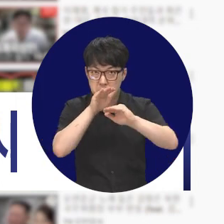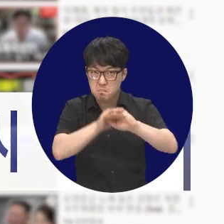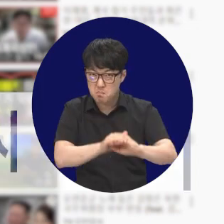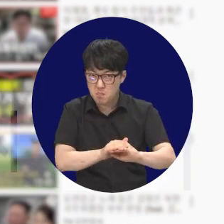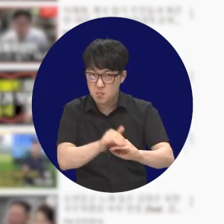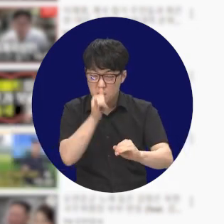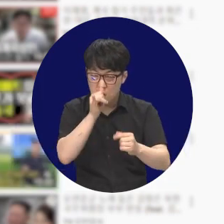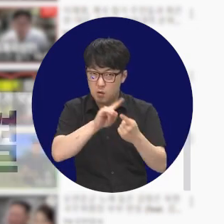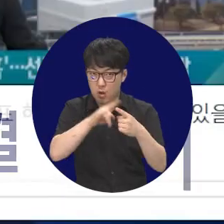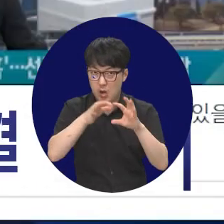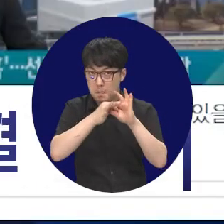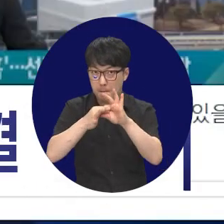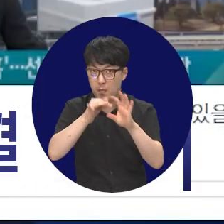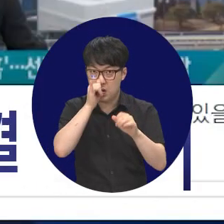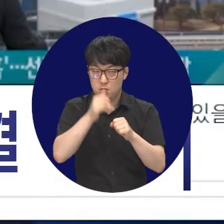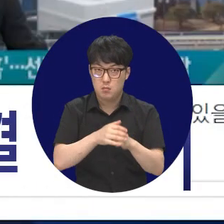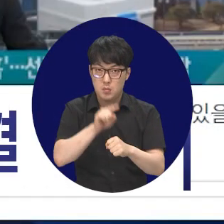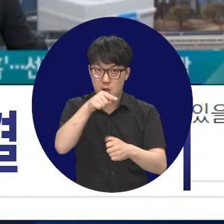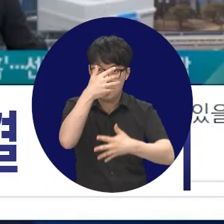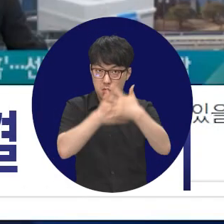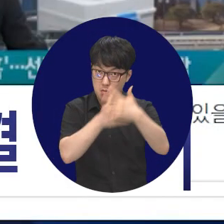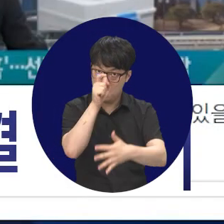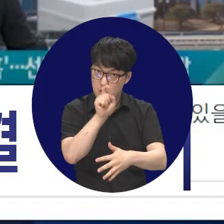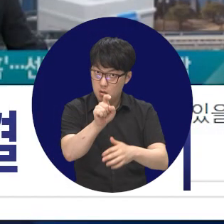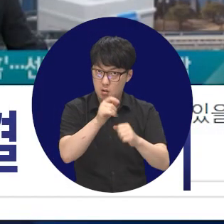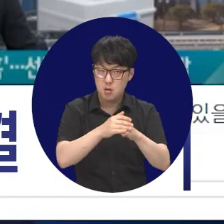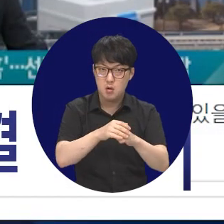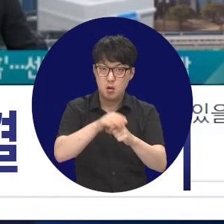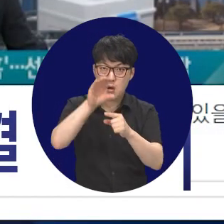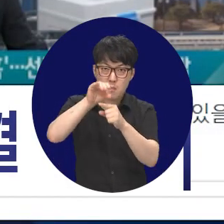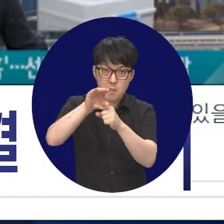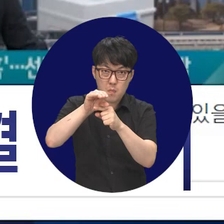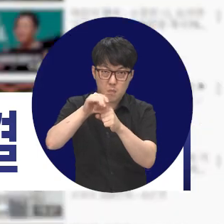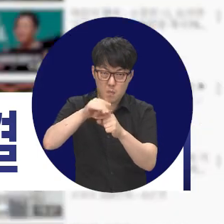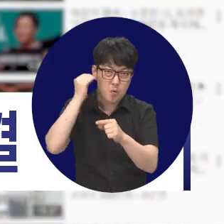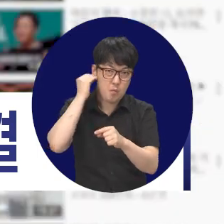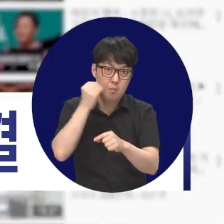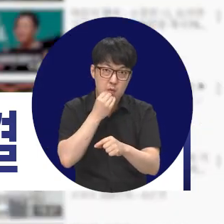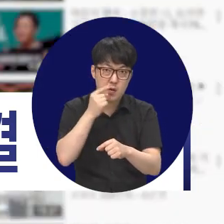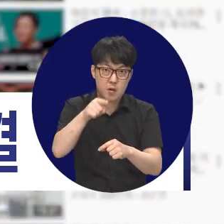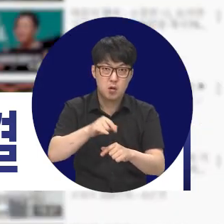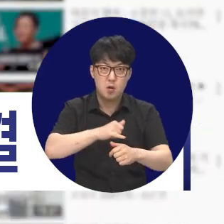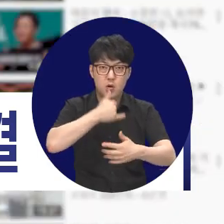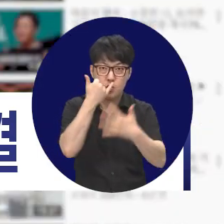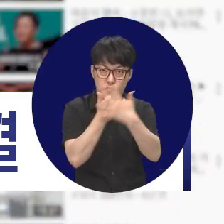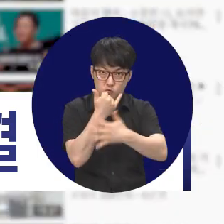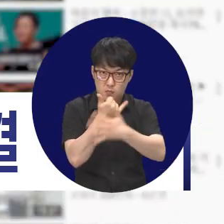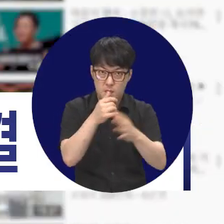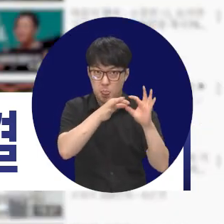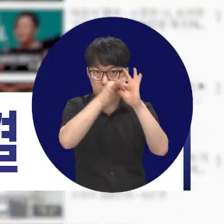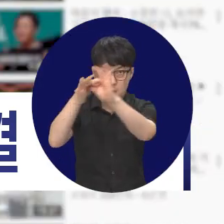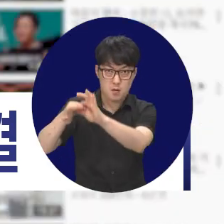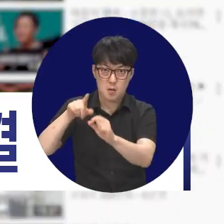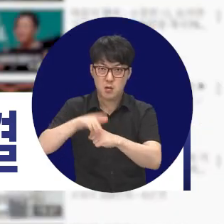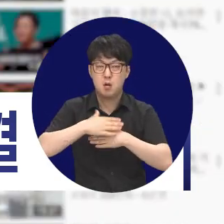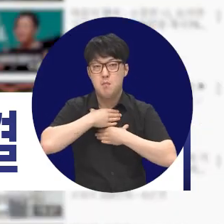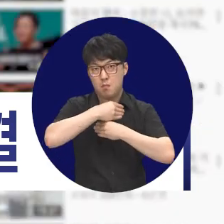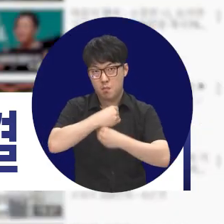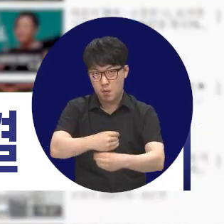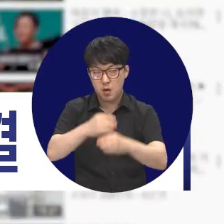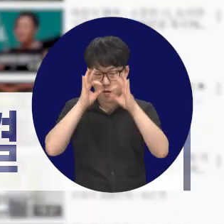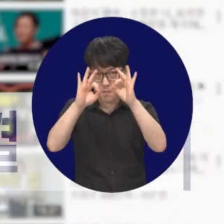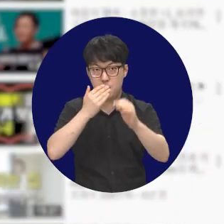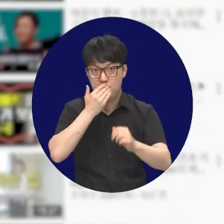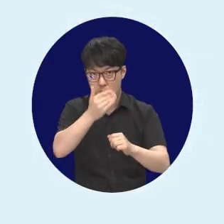있는데요. 해당 영상을 클릭하면 방송사의 홈페이지나 유튜브 등으로 바로 연결되어 보다 편리하게 시청할 수